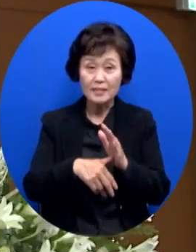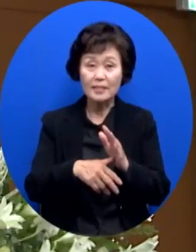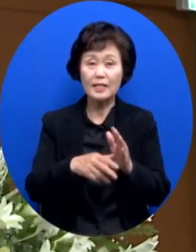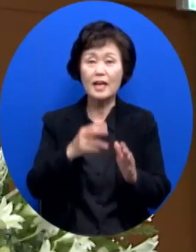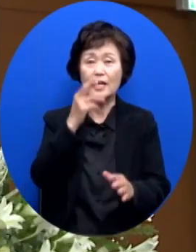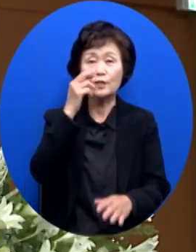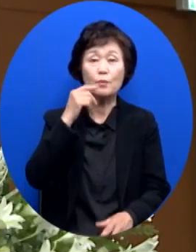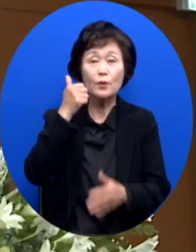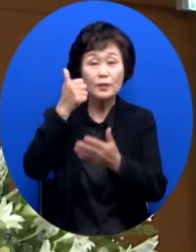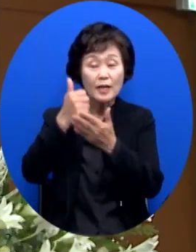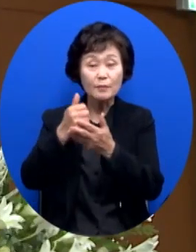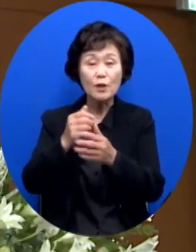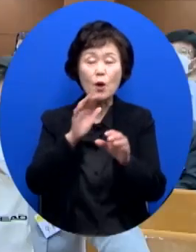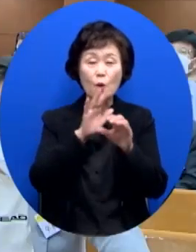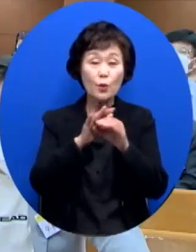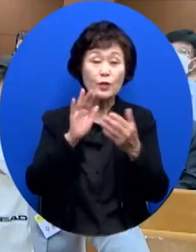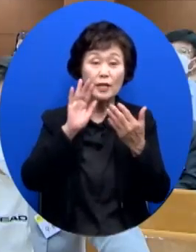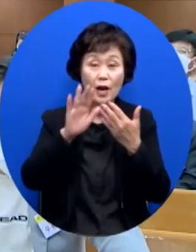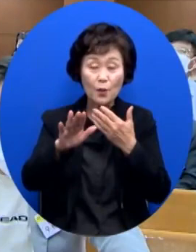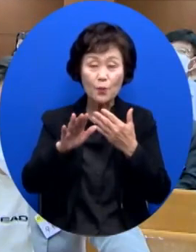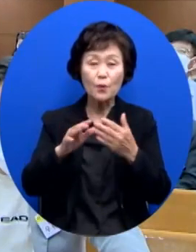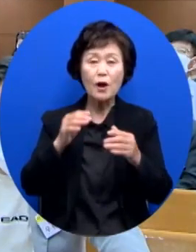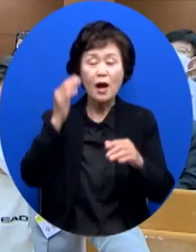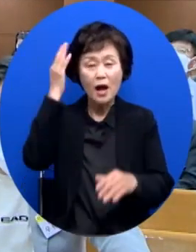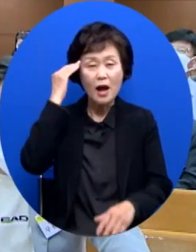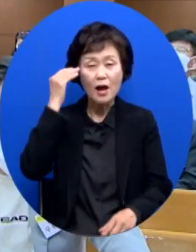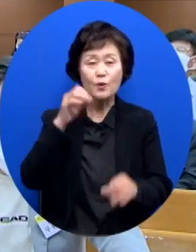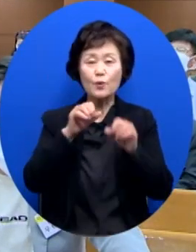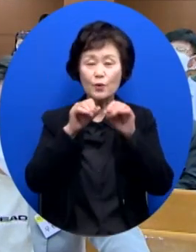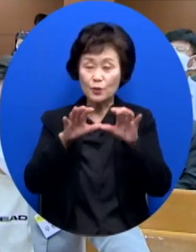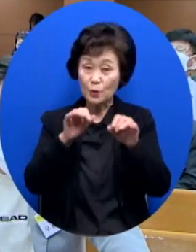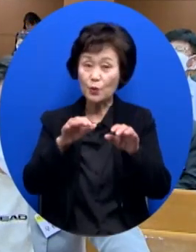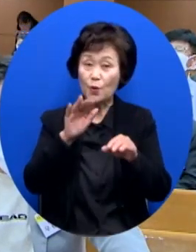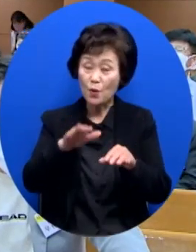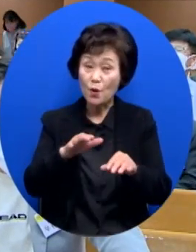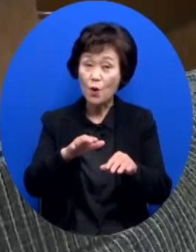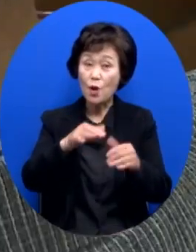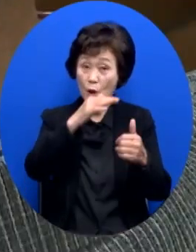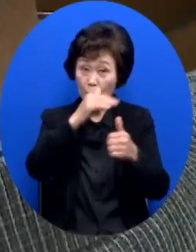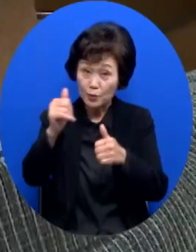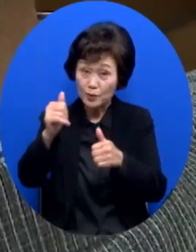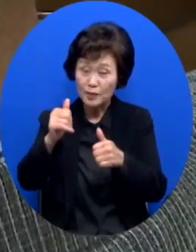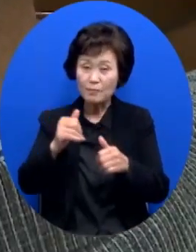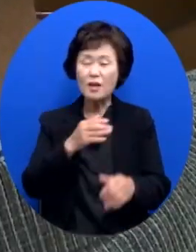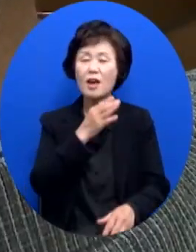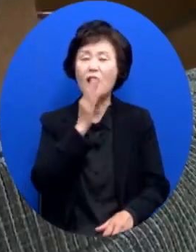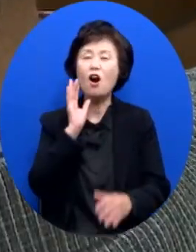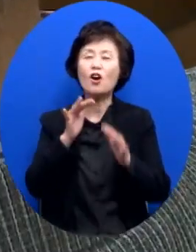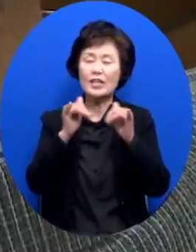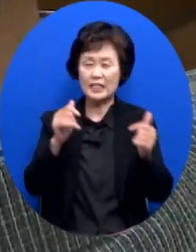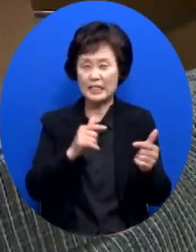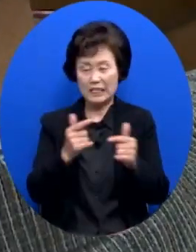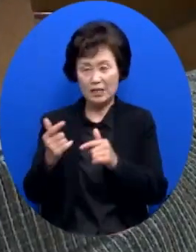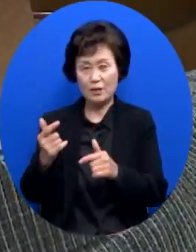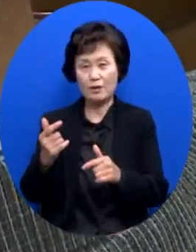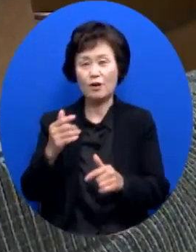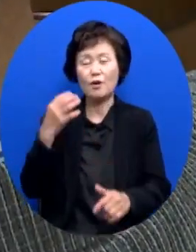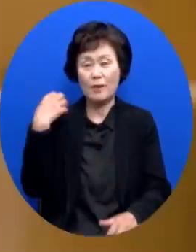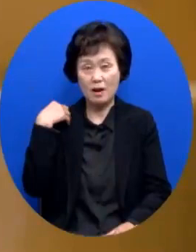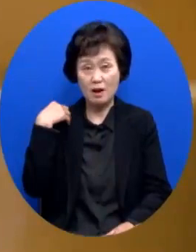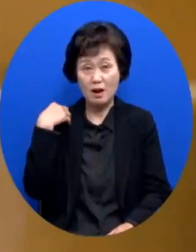이후에는 한국 선교를 위한 하나님의 부르심이 시니어에게 있다며 수년 내에 시니어의 선교 역할이 더욱 커질